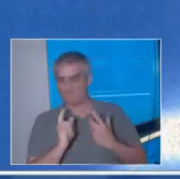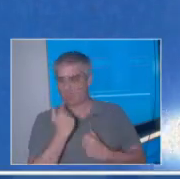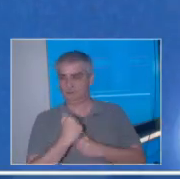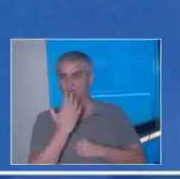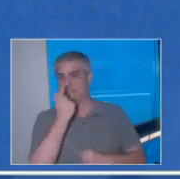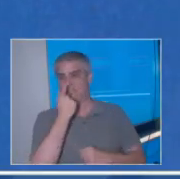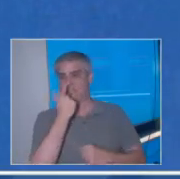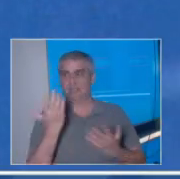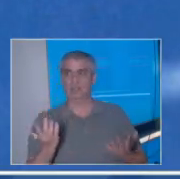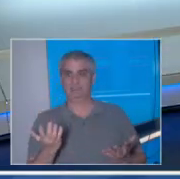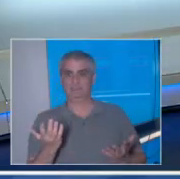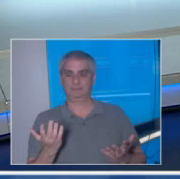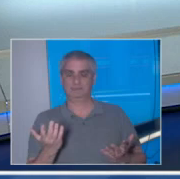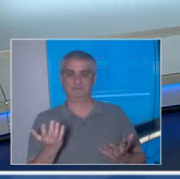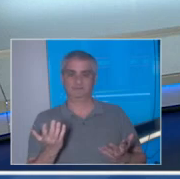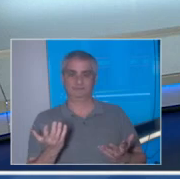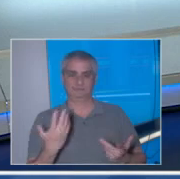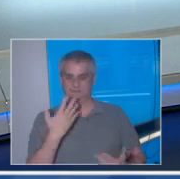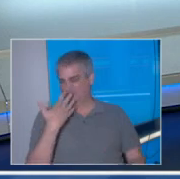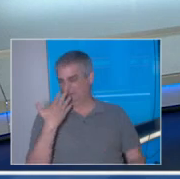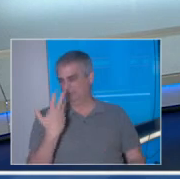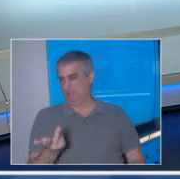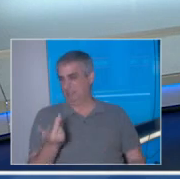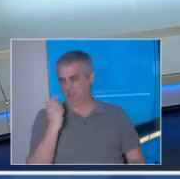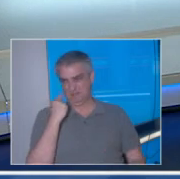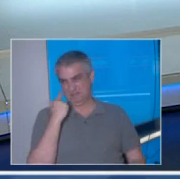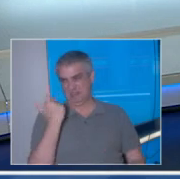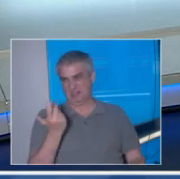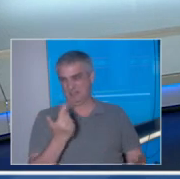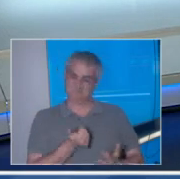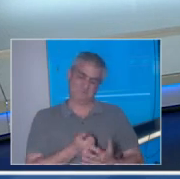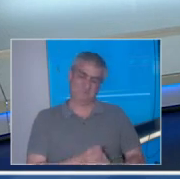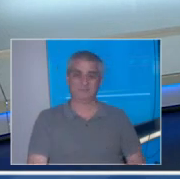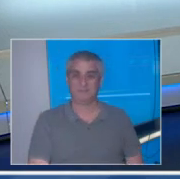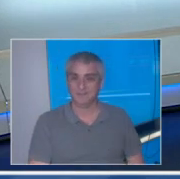ריח של ריח. זה גם היה כזה, יהיה חריח של בצל.